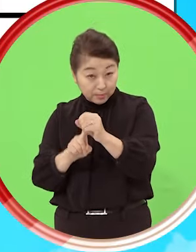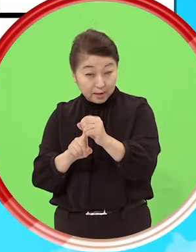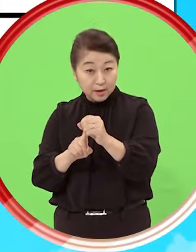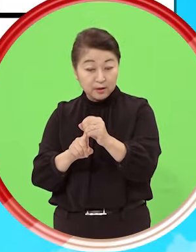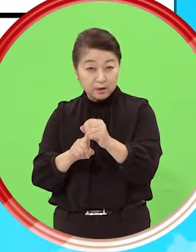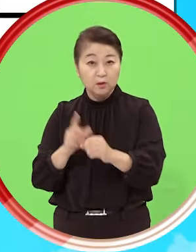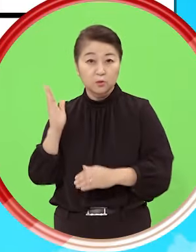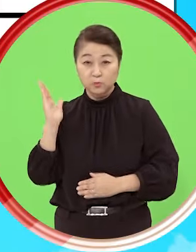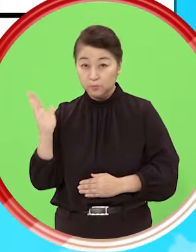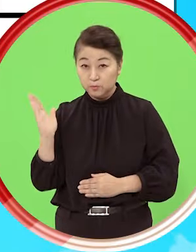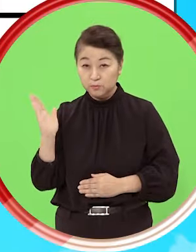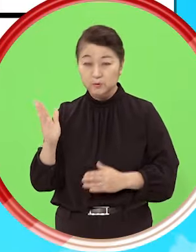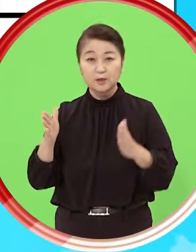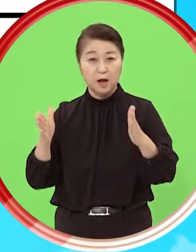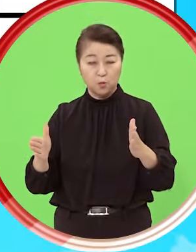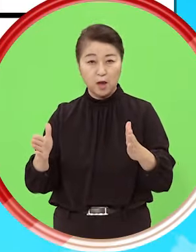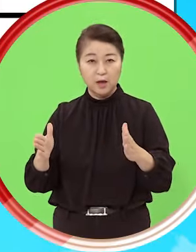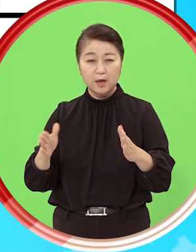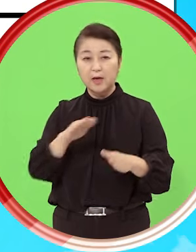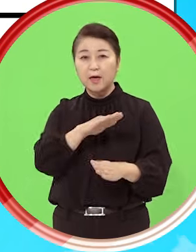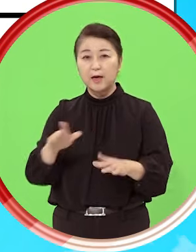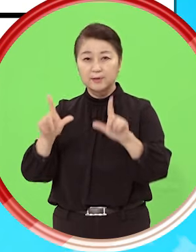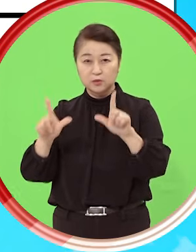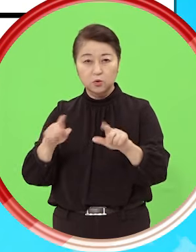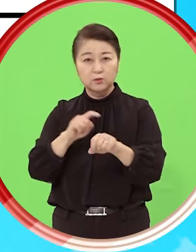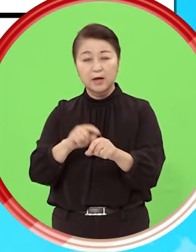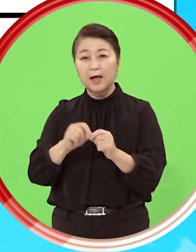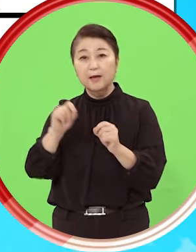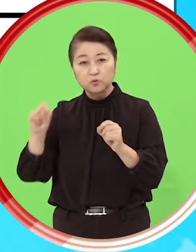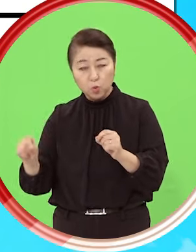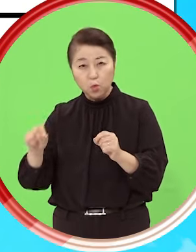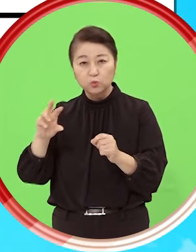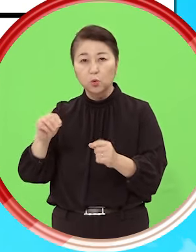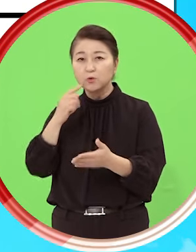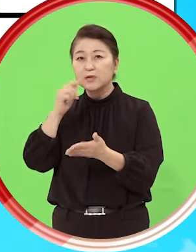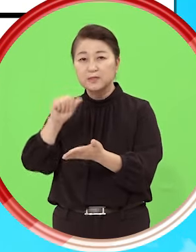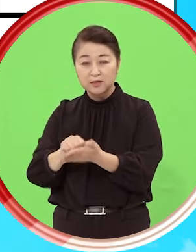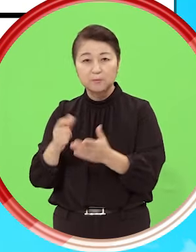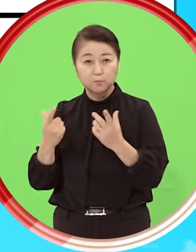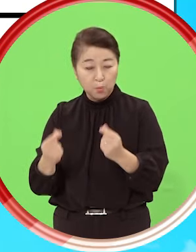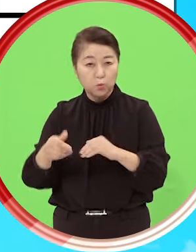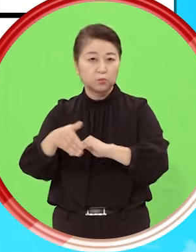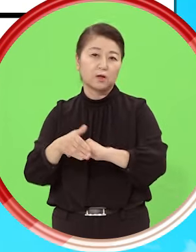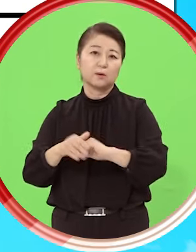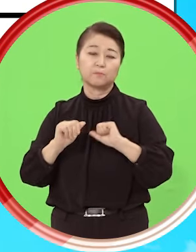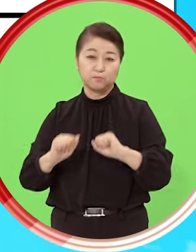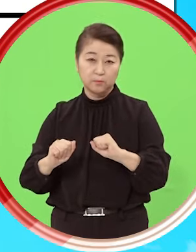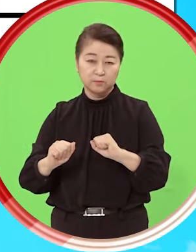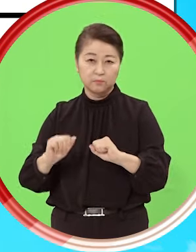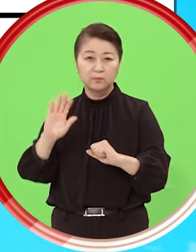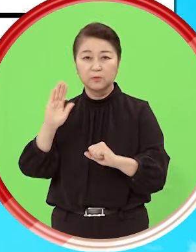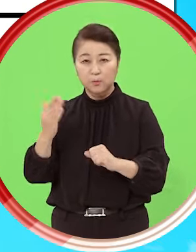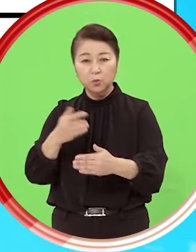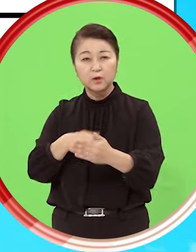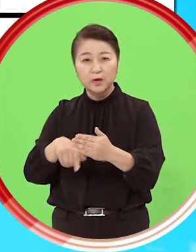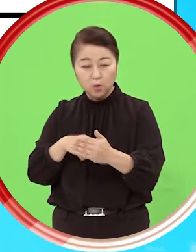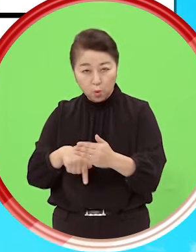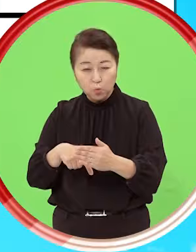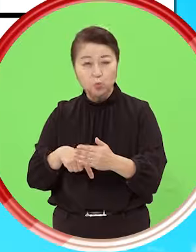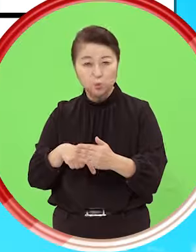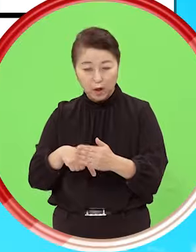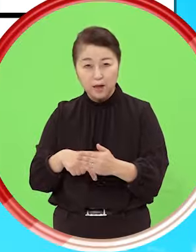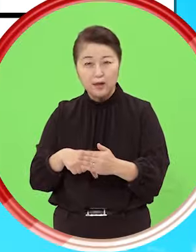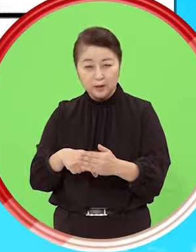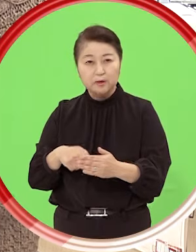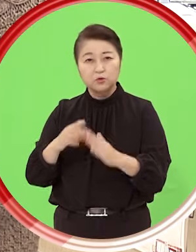の期間には平日の時間延長と土日の開庁を行います。ただし取り扱う事務は住所変更に伴うものに